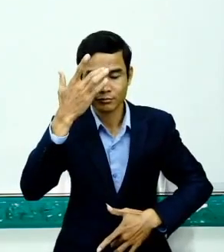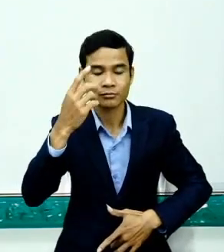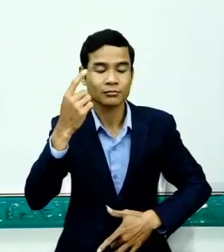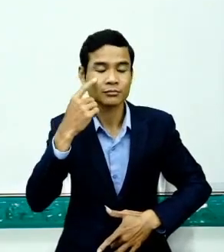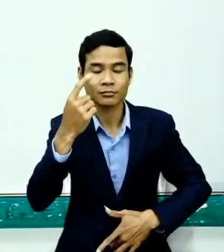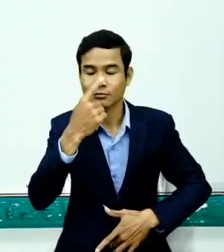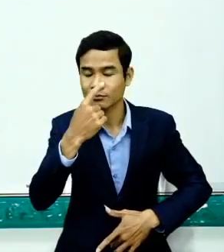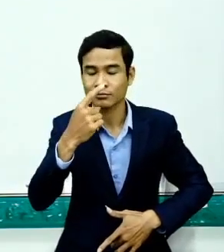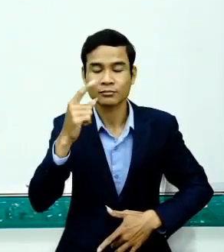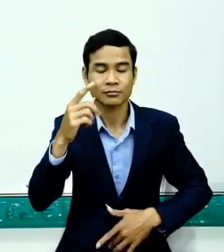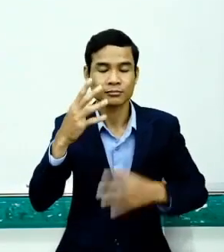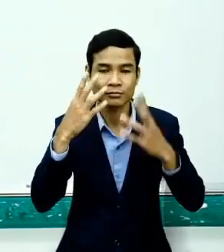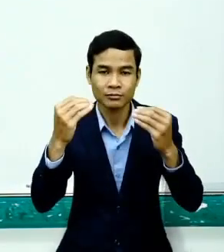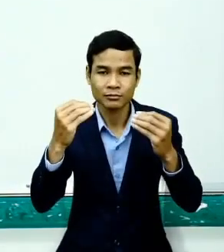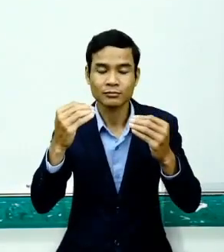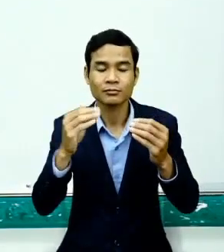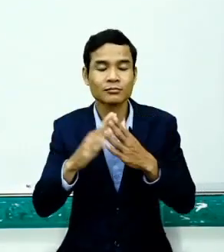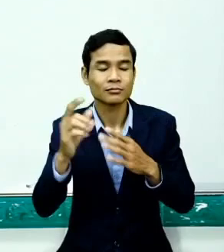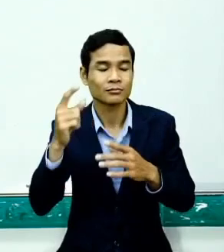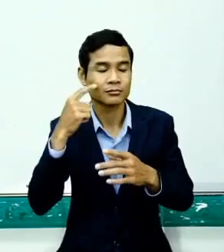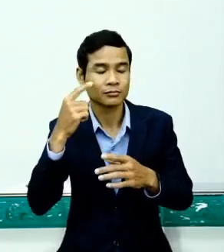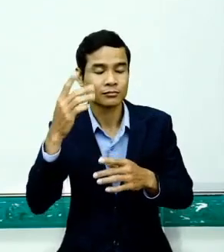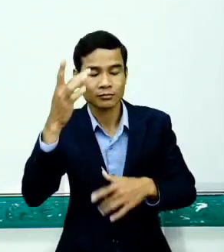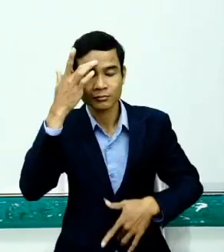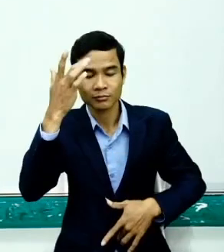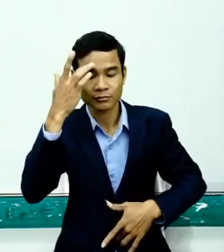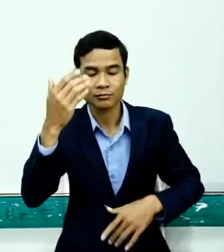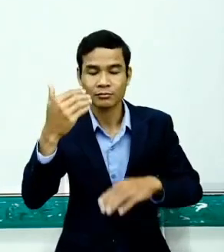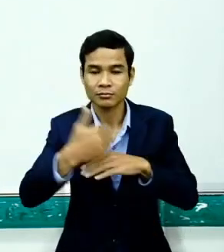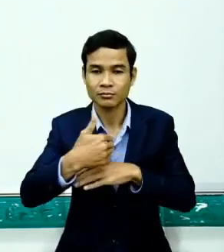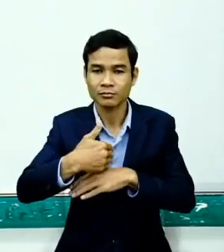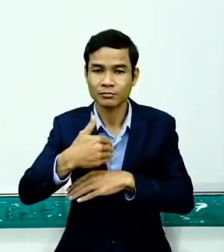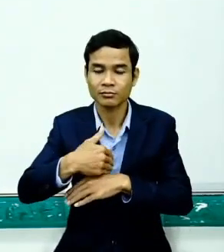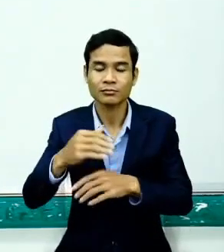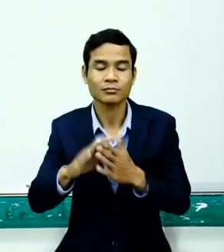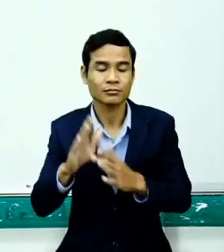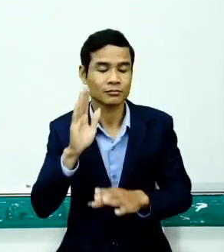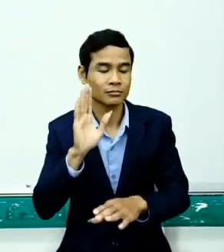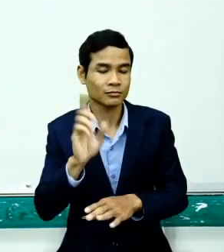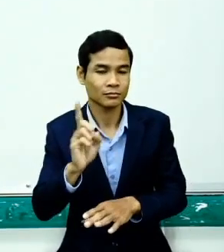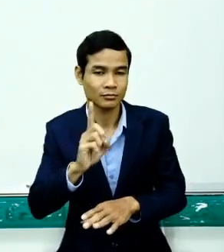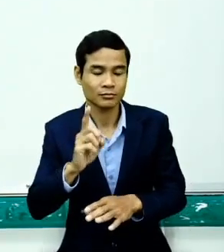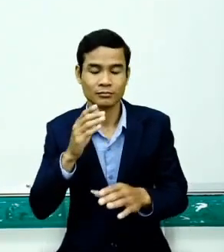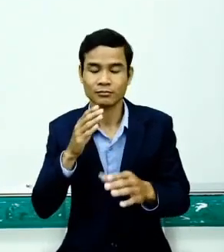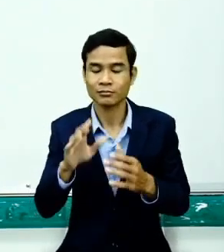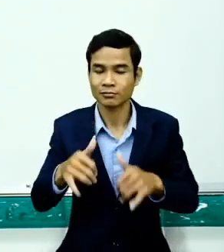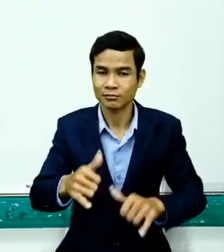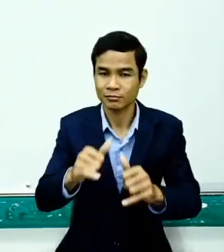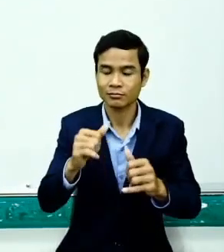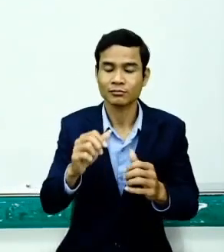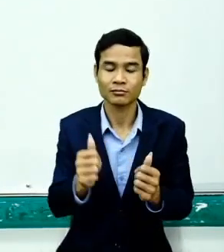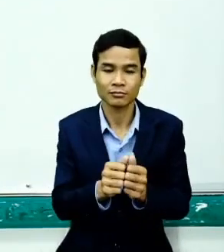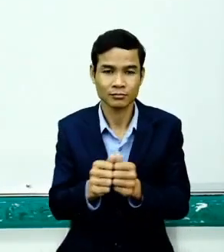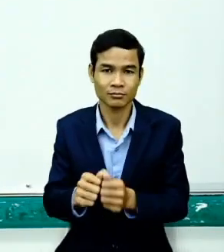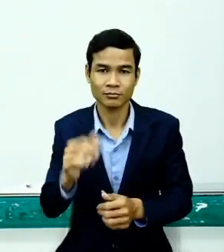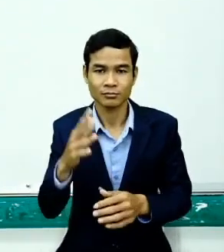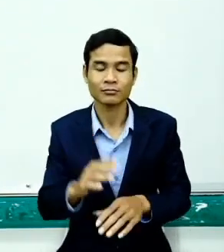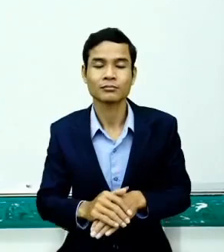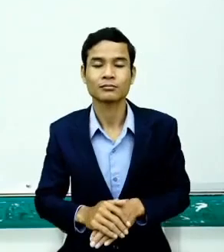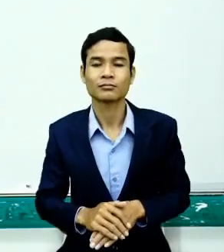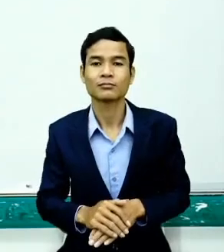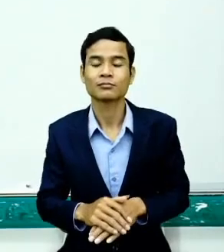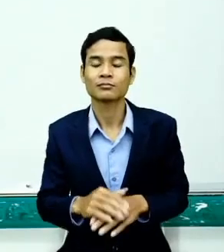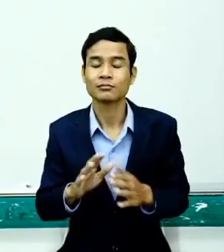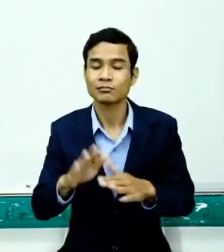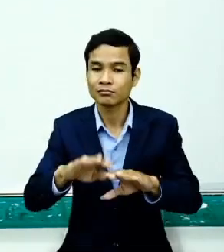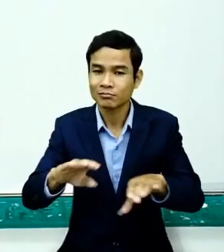chi vì ca chi chư. Chlong chung ngư kê mần ái lên chô. Chà chẳng mình là tha. Con